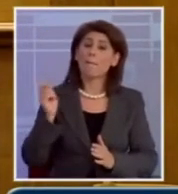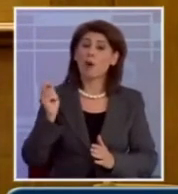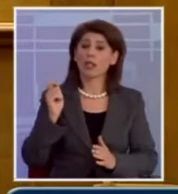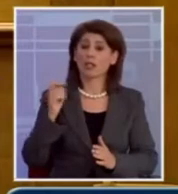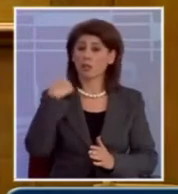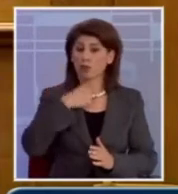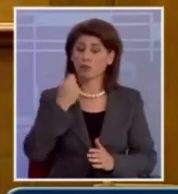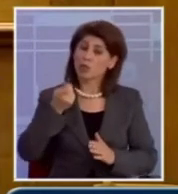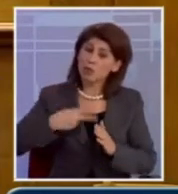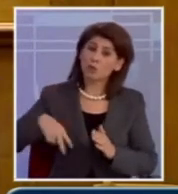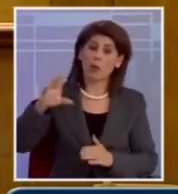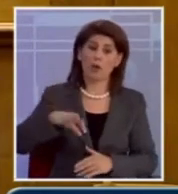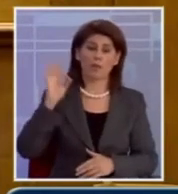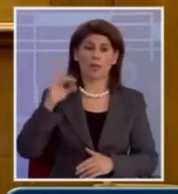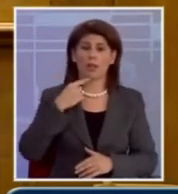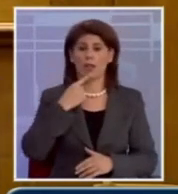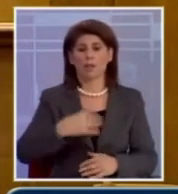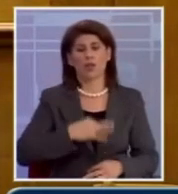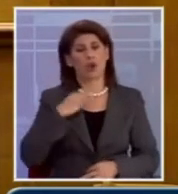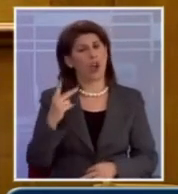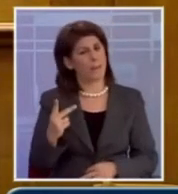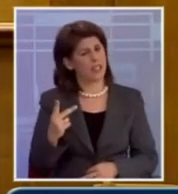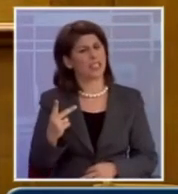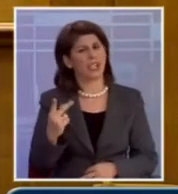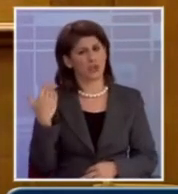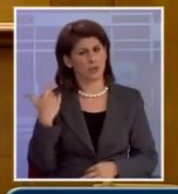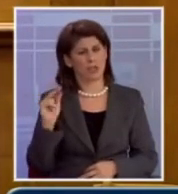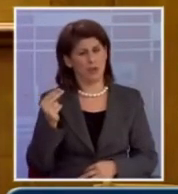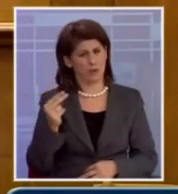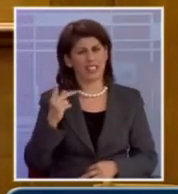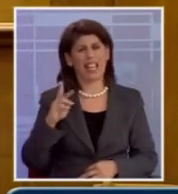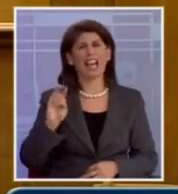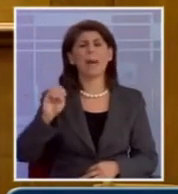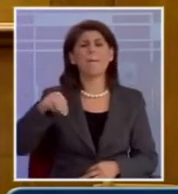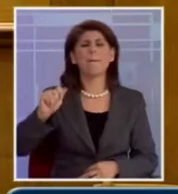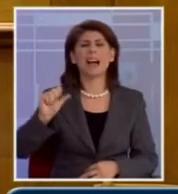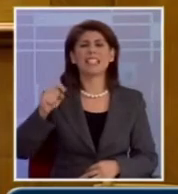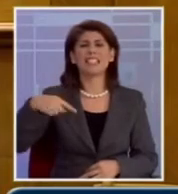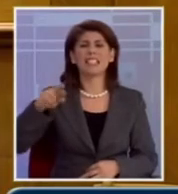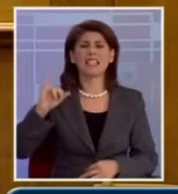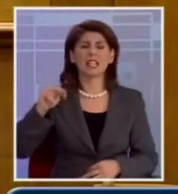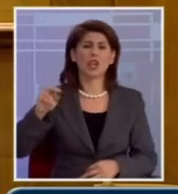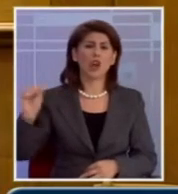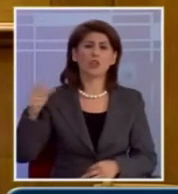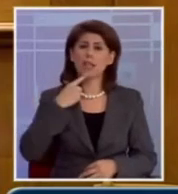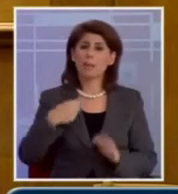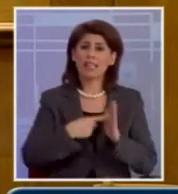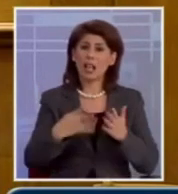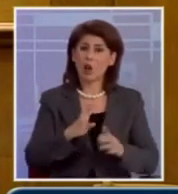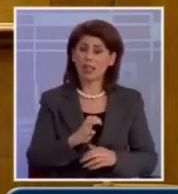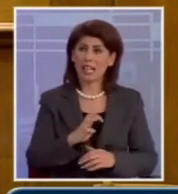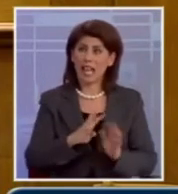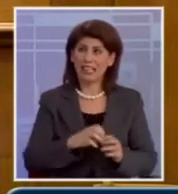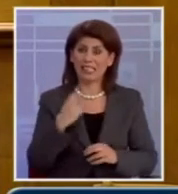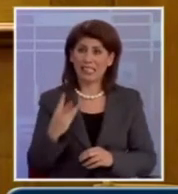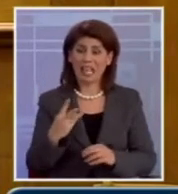των περιπτώσεων. Αναφέρθηκε ο κύριος Κρεμαστινός προηγουμένως για την περίοδο 93-96, όπου